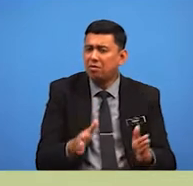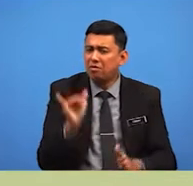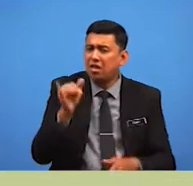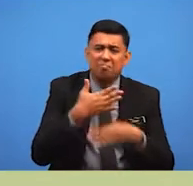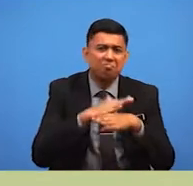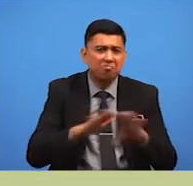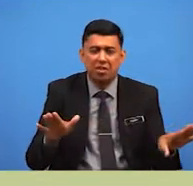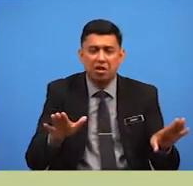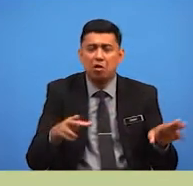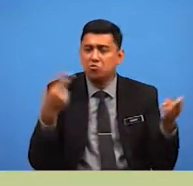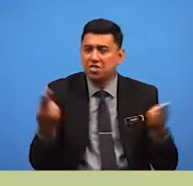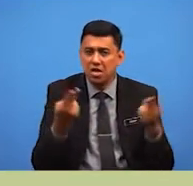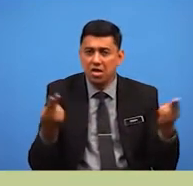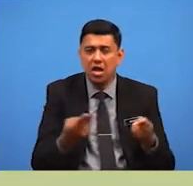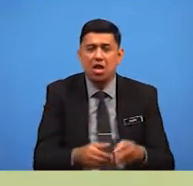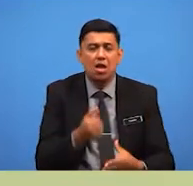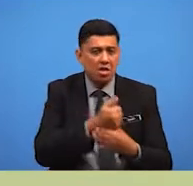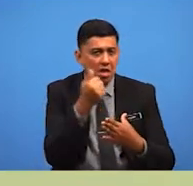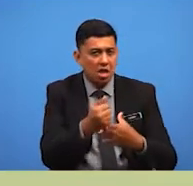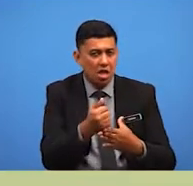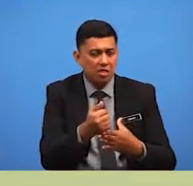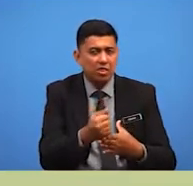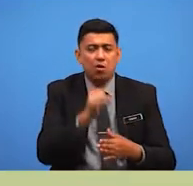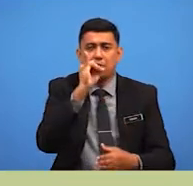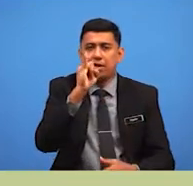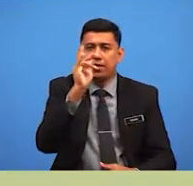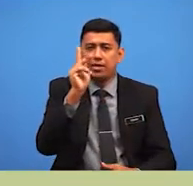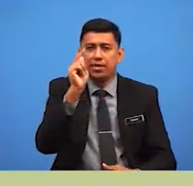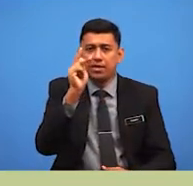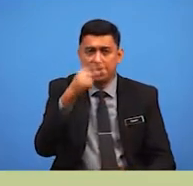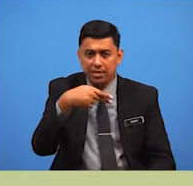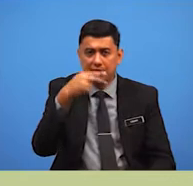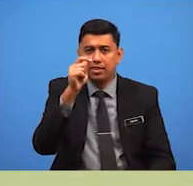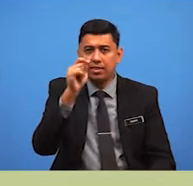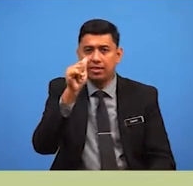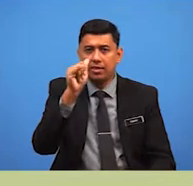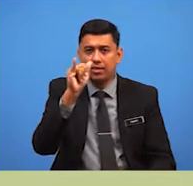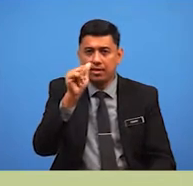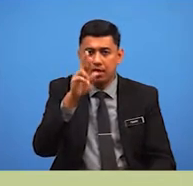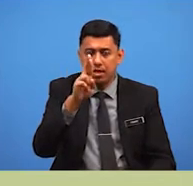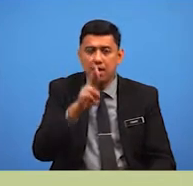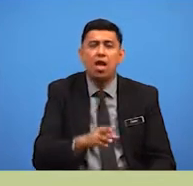yang tidak mahu berusaha atau berikhtiar akan gagal.